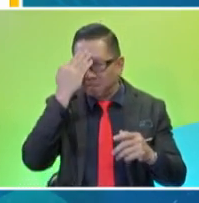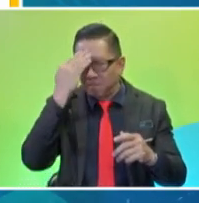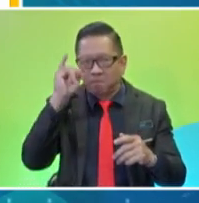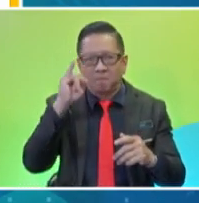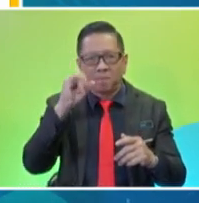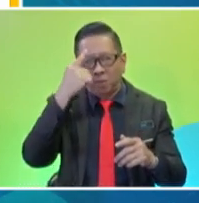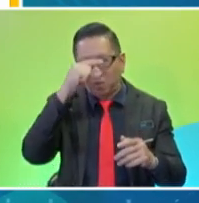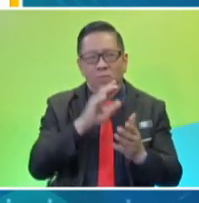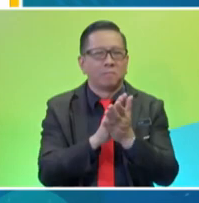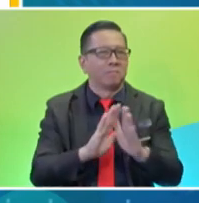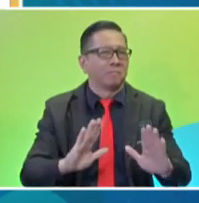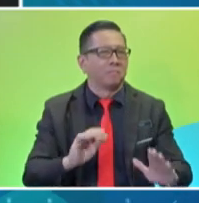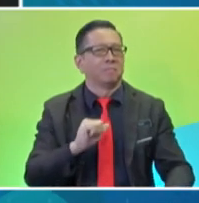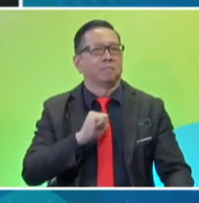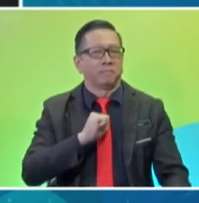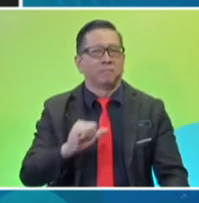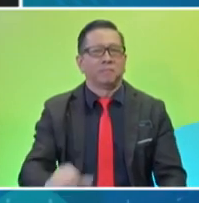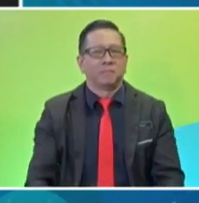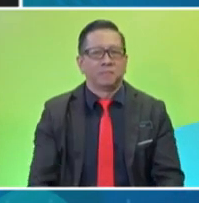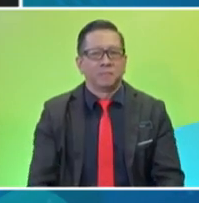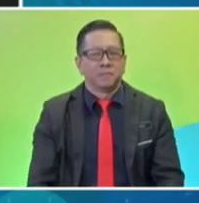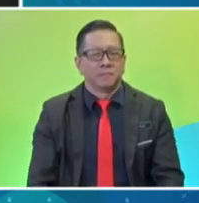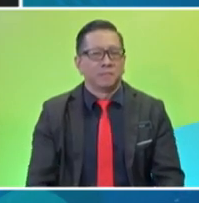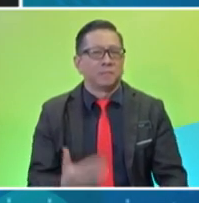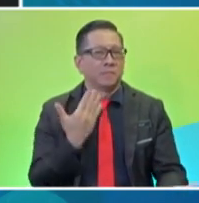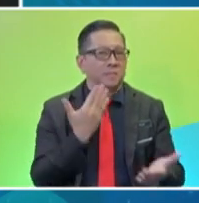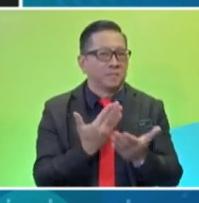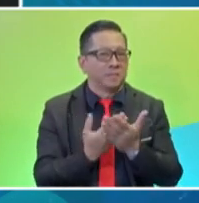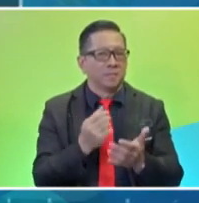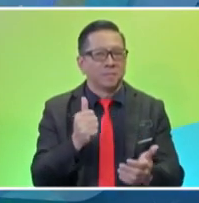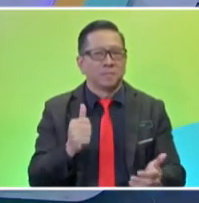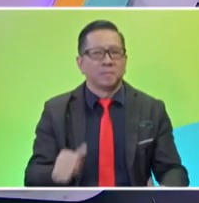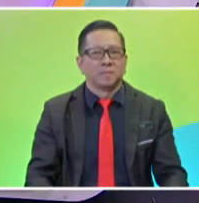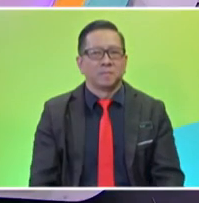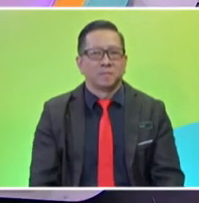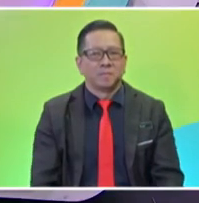menyelamatkan diri bagus terima kasih